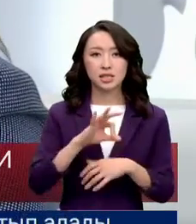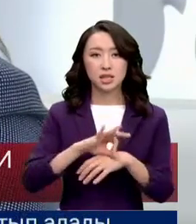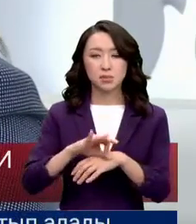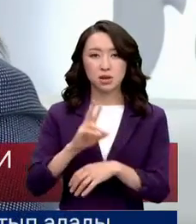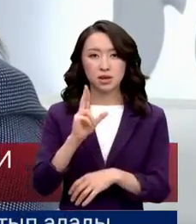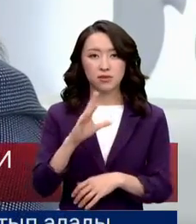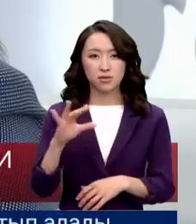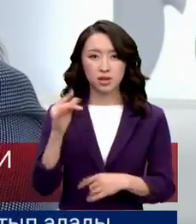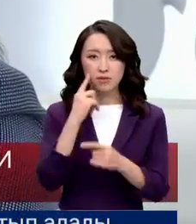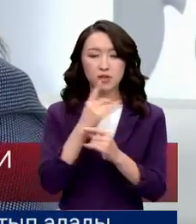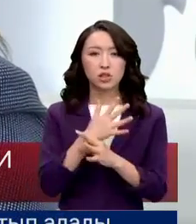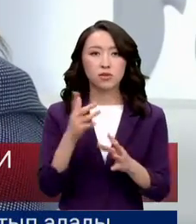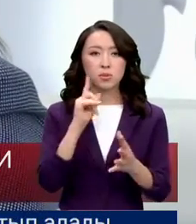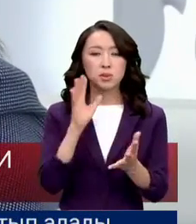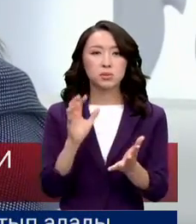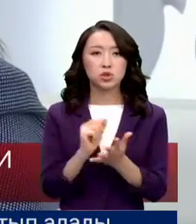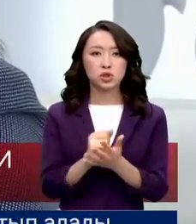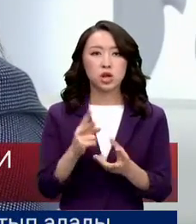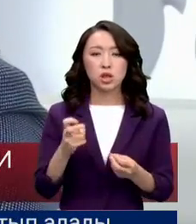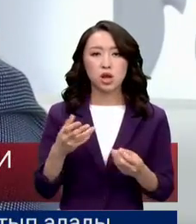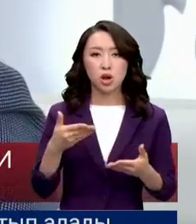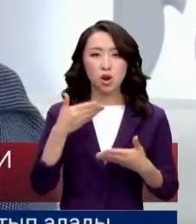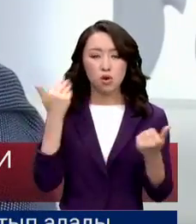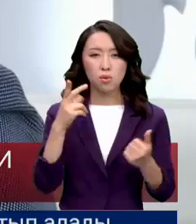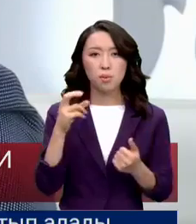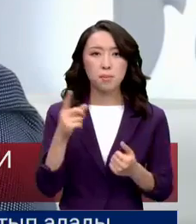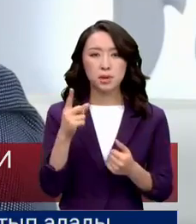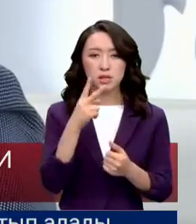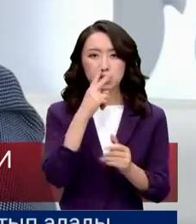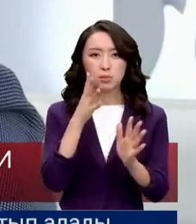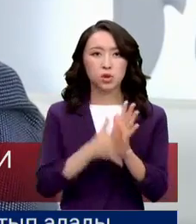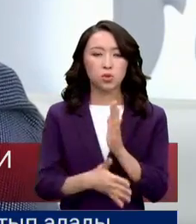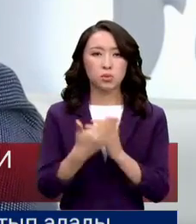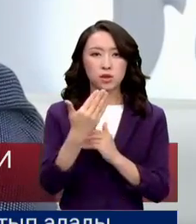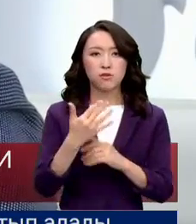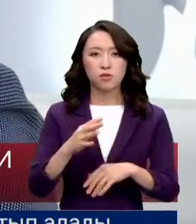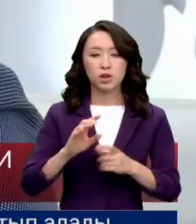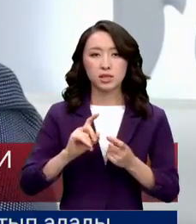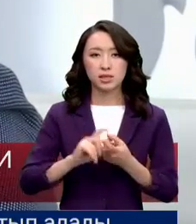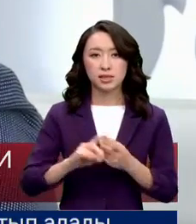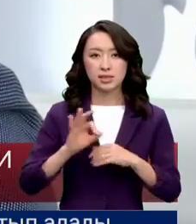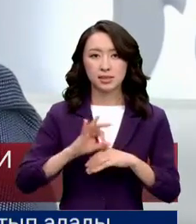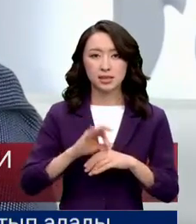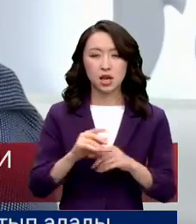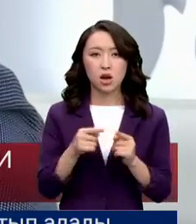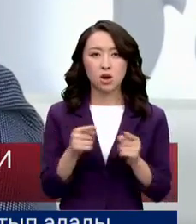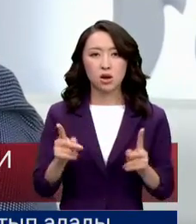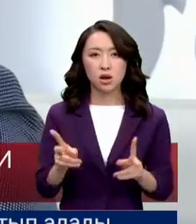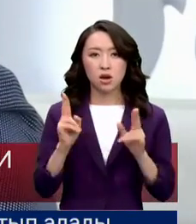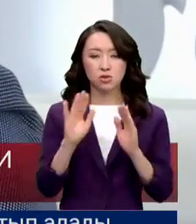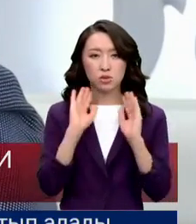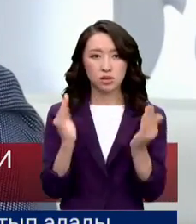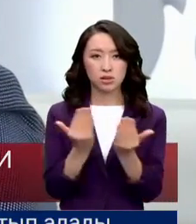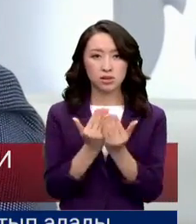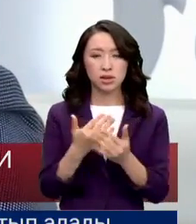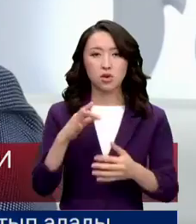КВИ в основном отмечается легкое бессимптомное течение болезни с коротким инкубационным периодом, который